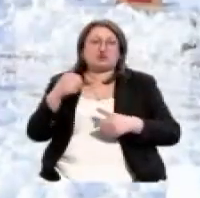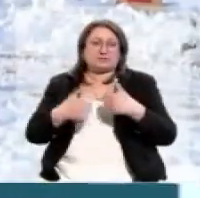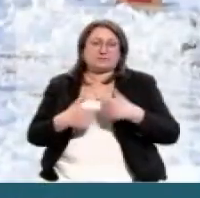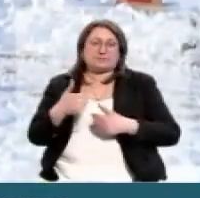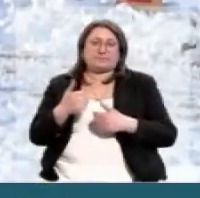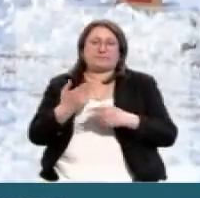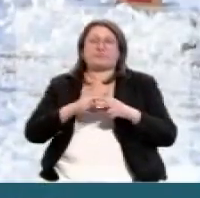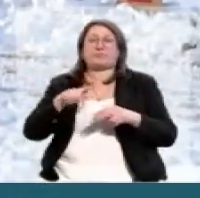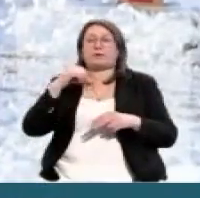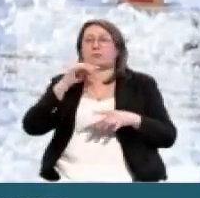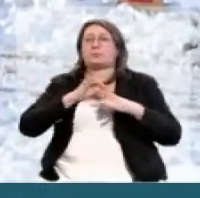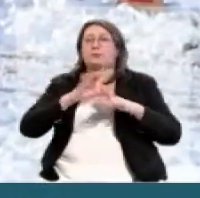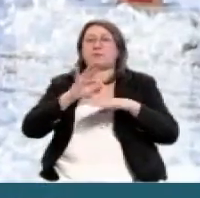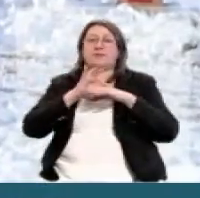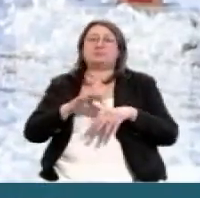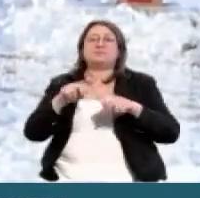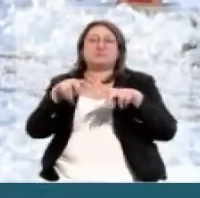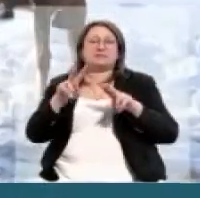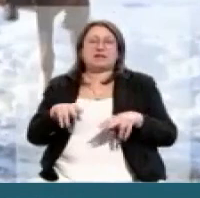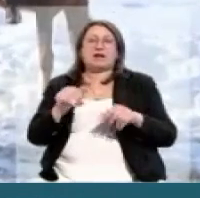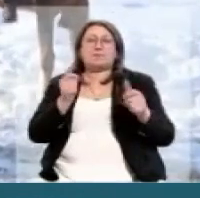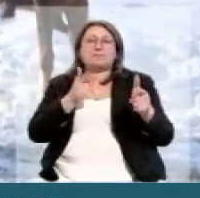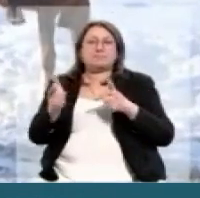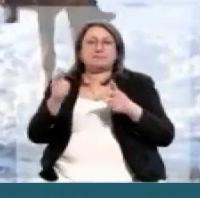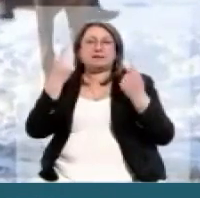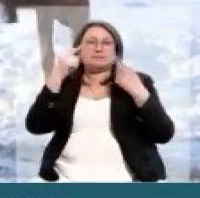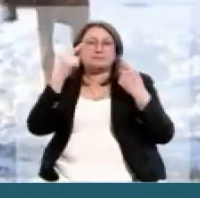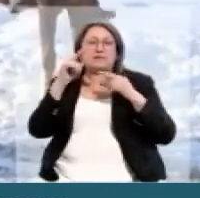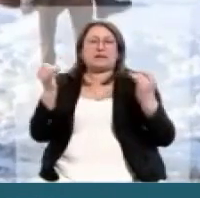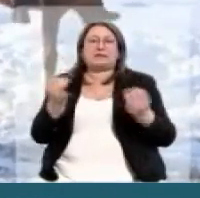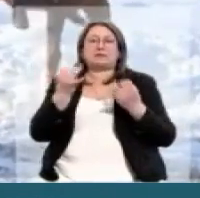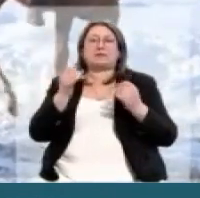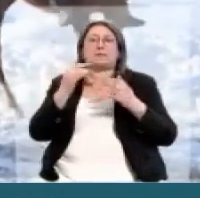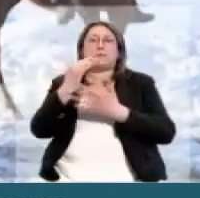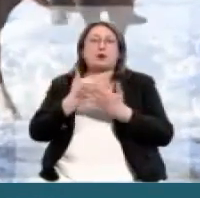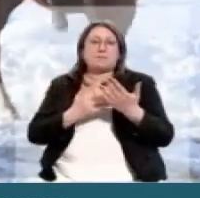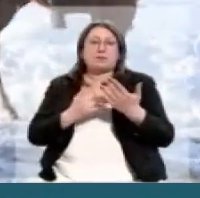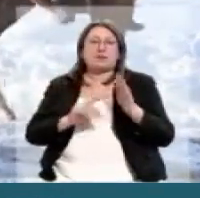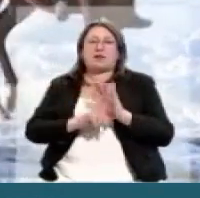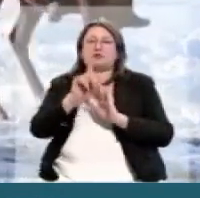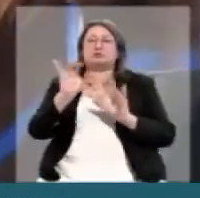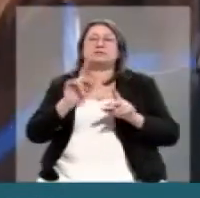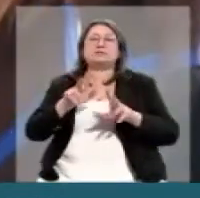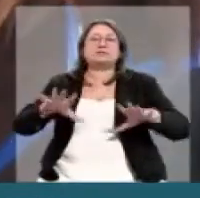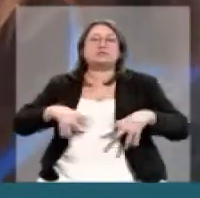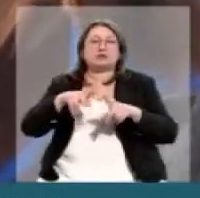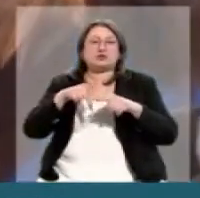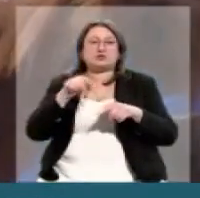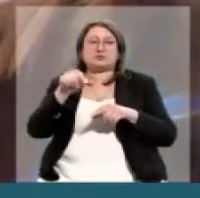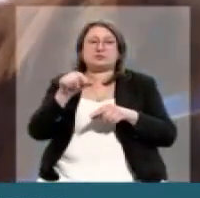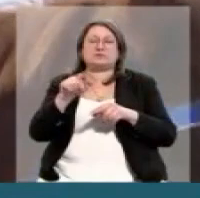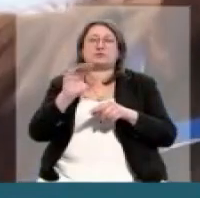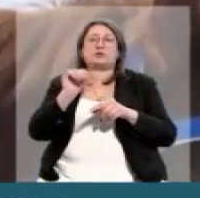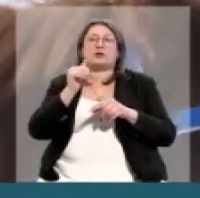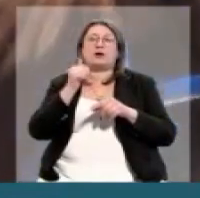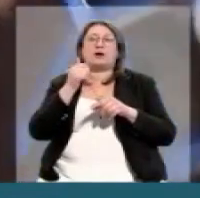бұл ерекше ұйымдастырылған. Әзірленген қызықты бағдарлама әуелі ат жарысынан бастау алды. Оған тыңғылықты дайындалғандардың бірі